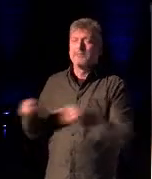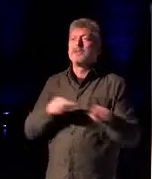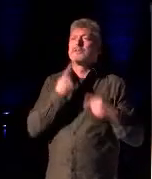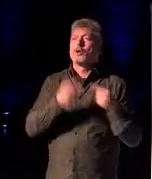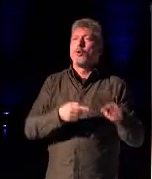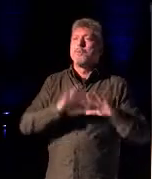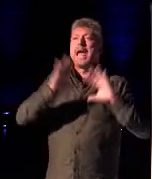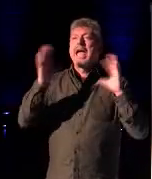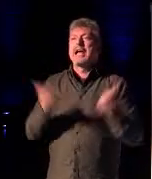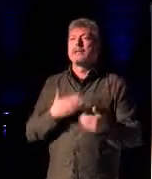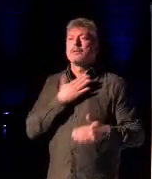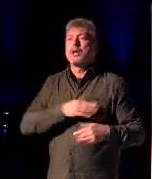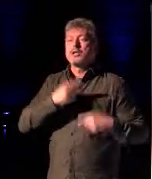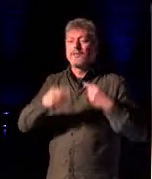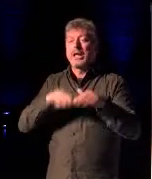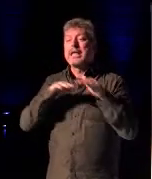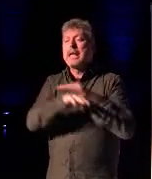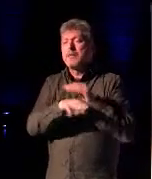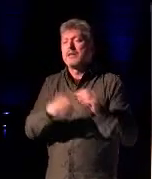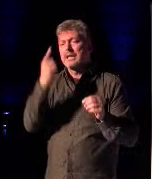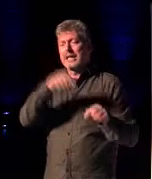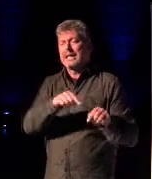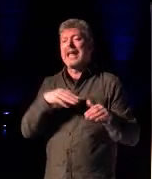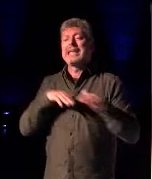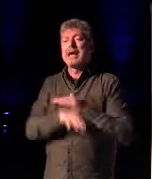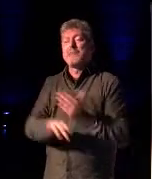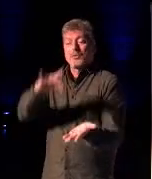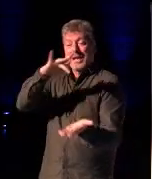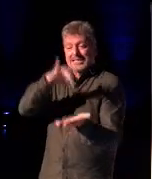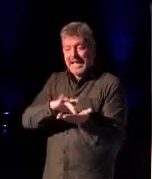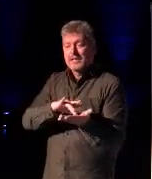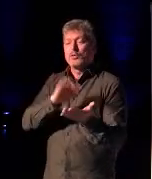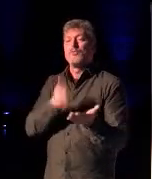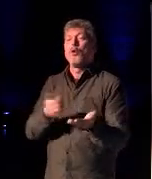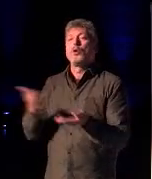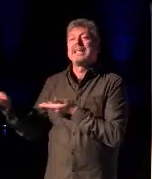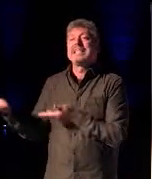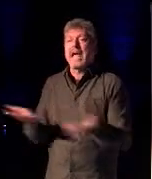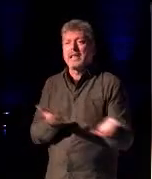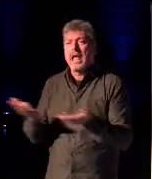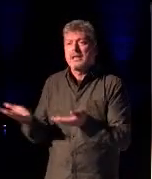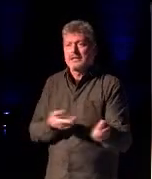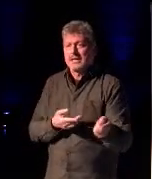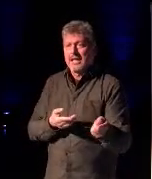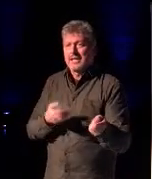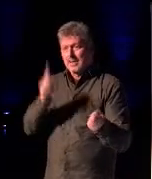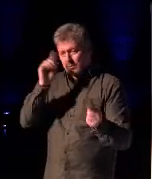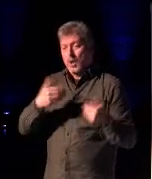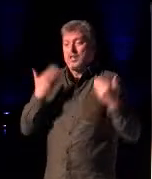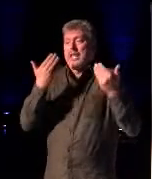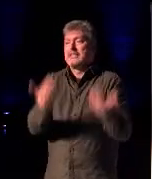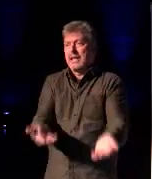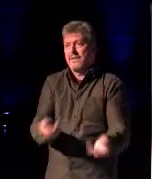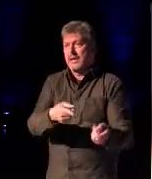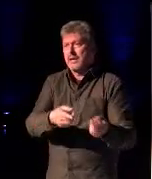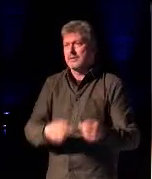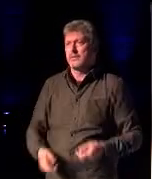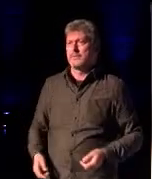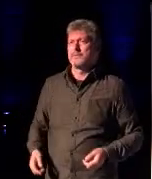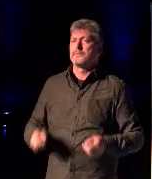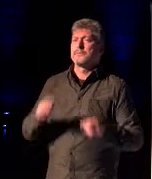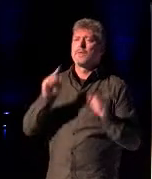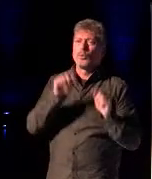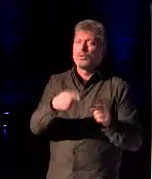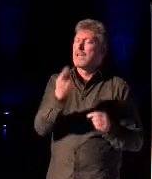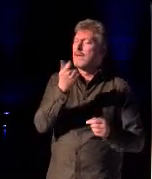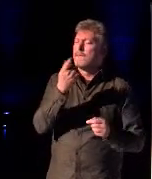hjemmet, så tenker vi på at det hjemmet som sentrum for de tjenestene som skal i hovedsak skal kunne leveres. Og det med noen